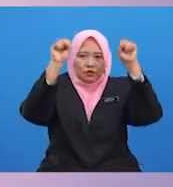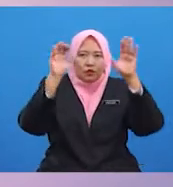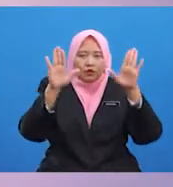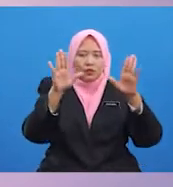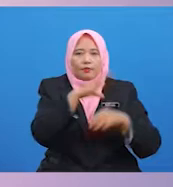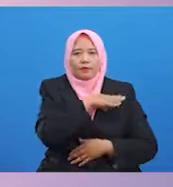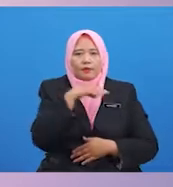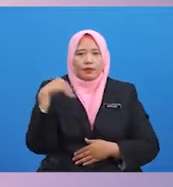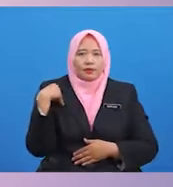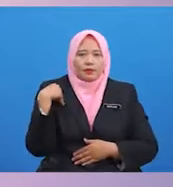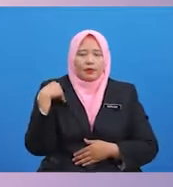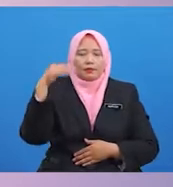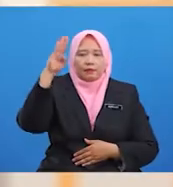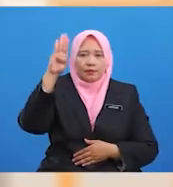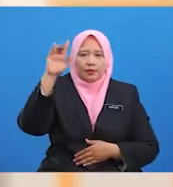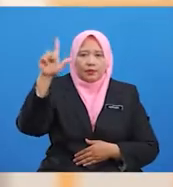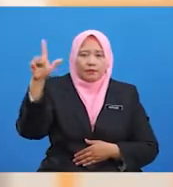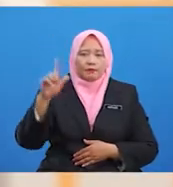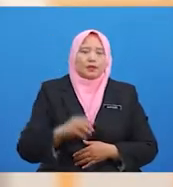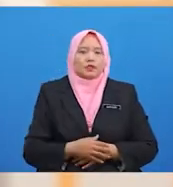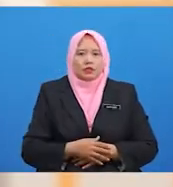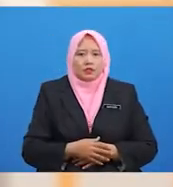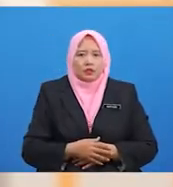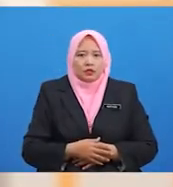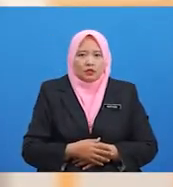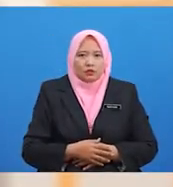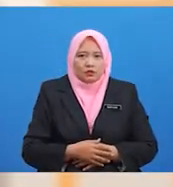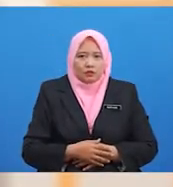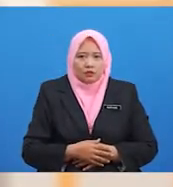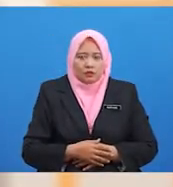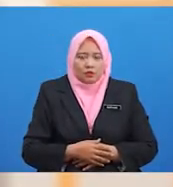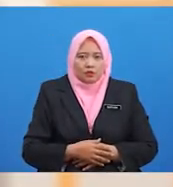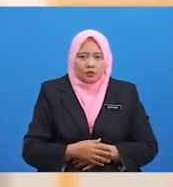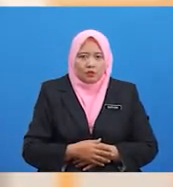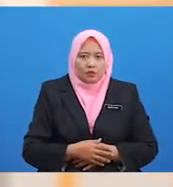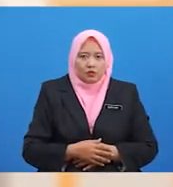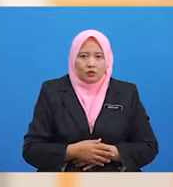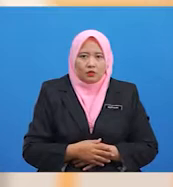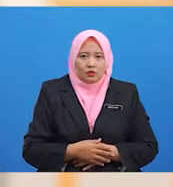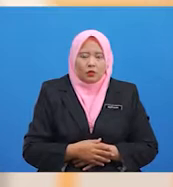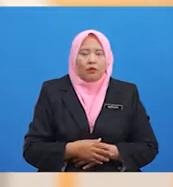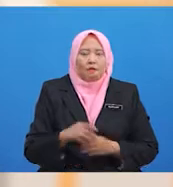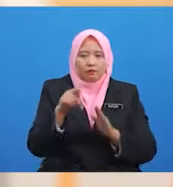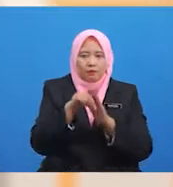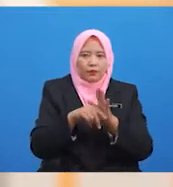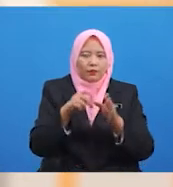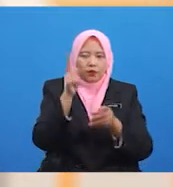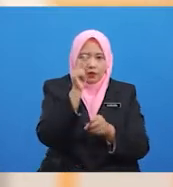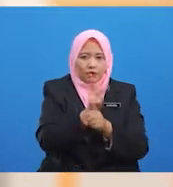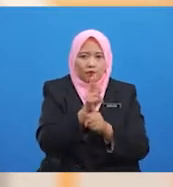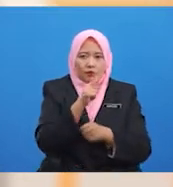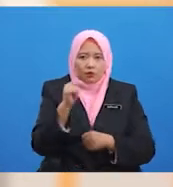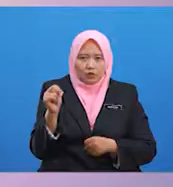kegiatan perindustrian. Selain itu, kegiatan sektor perkhidmatan juga telah